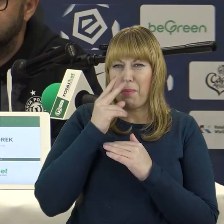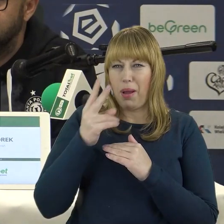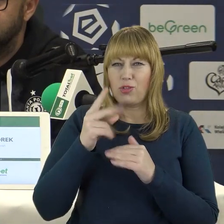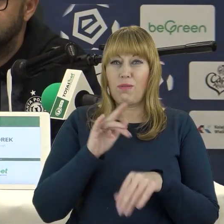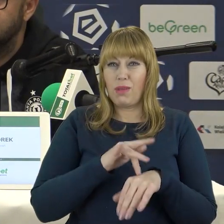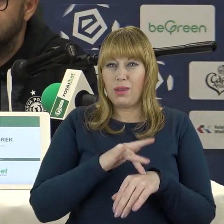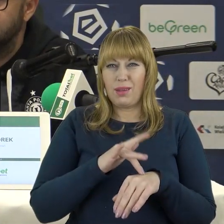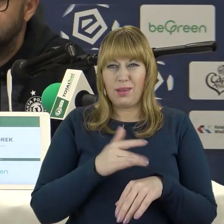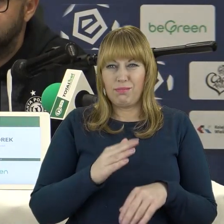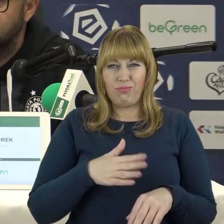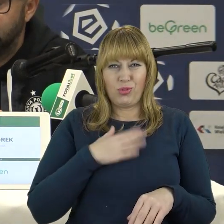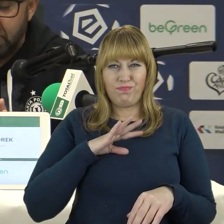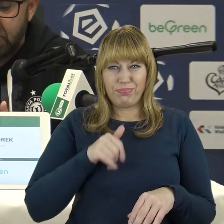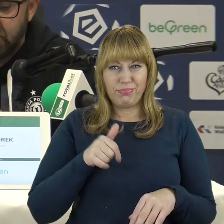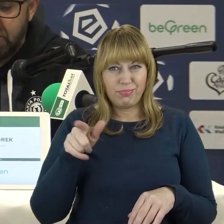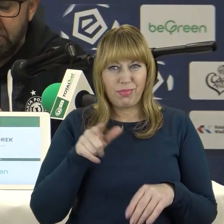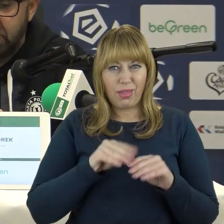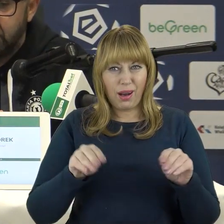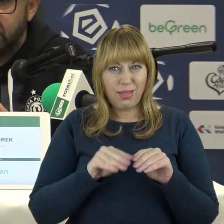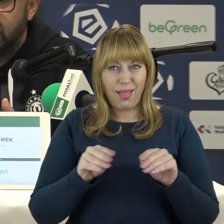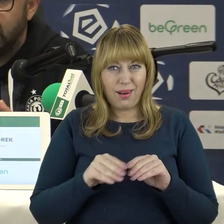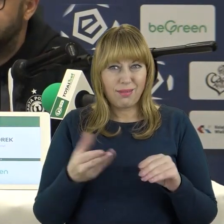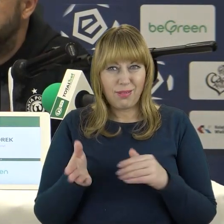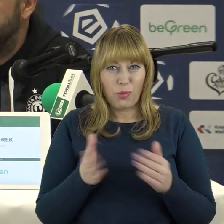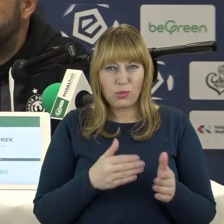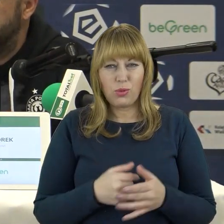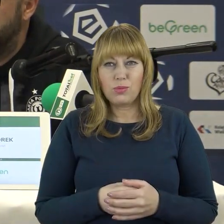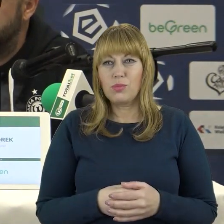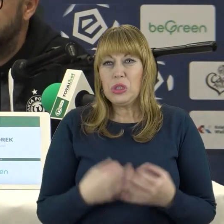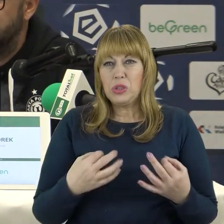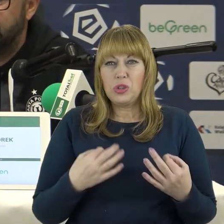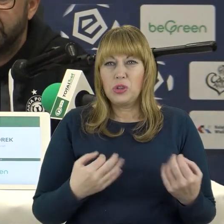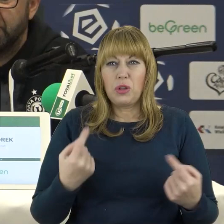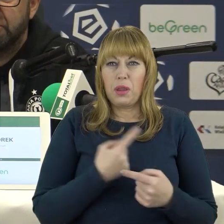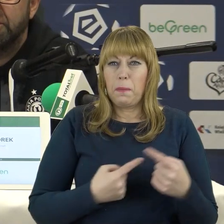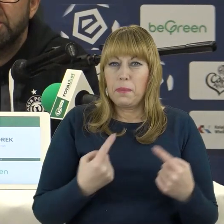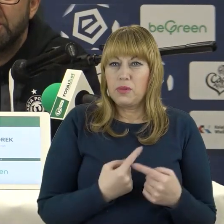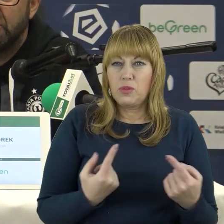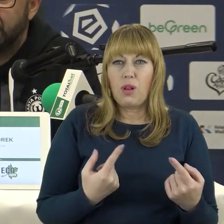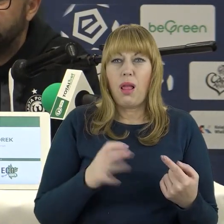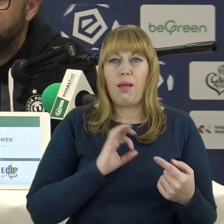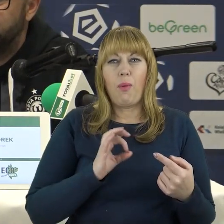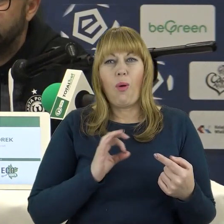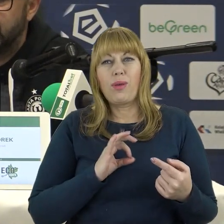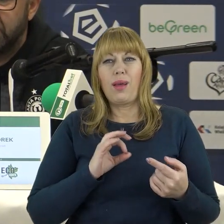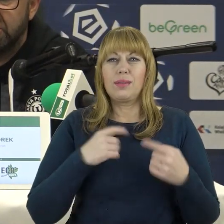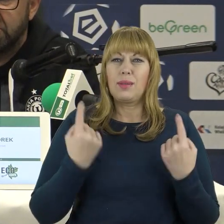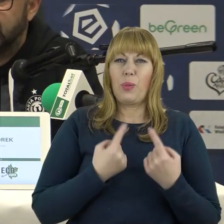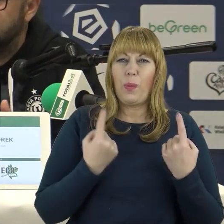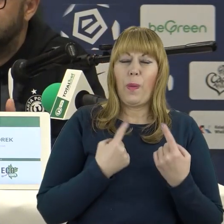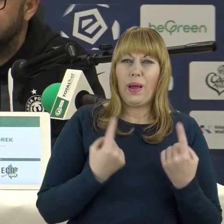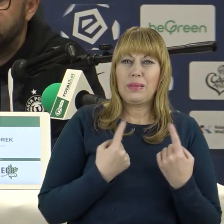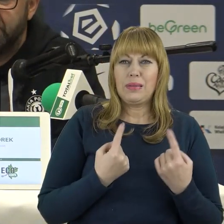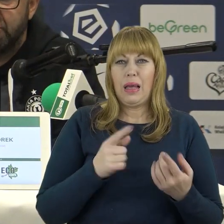tu się coś nie zgadza. Stąd moje pytania, czy pan się bezpieczy? Jasne. Dzisiaj o tym nie myślę. Myślę dzisiaj właśnie o tym meczu, bo jeszcze